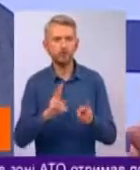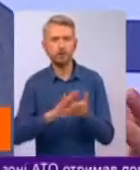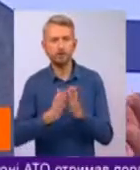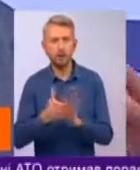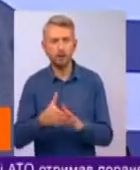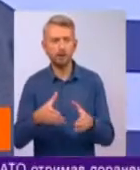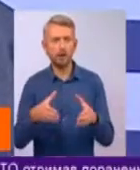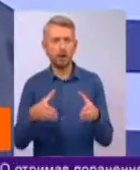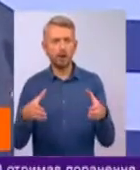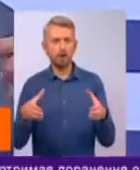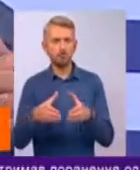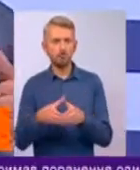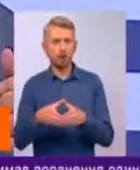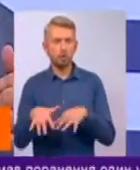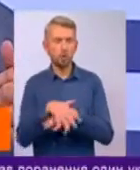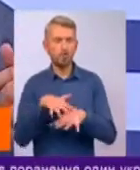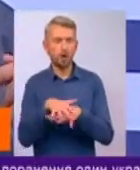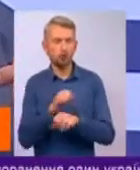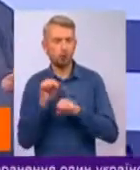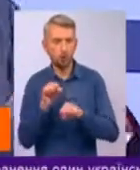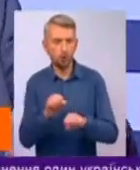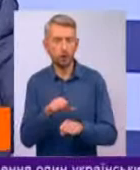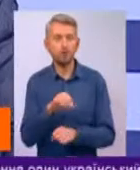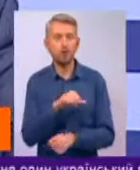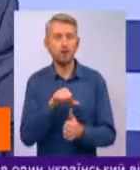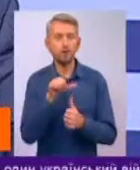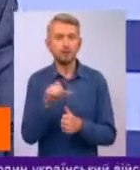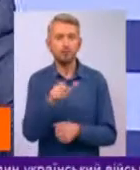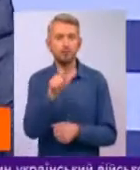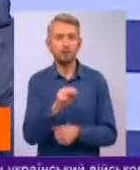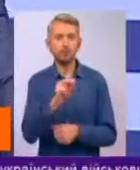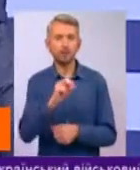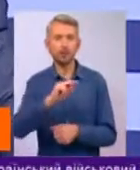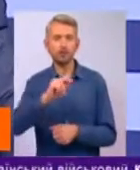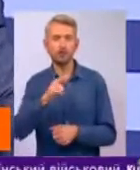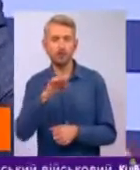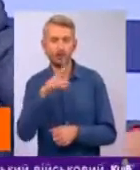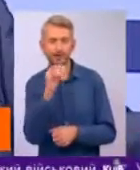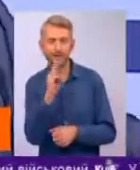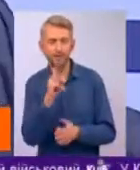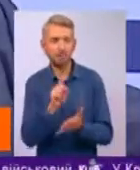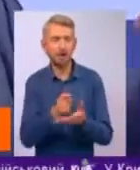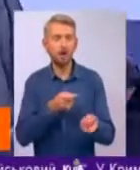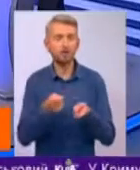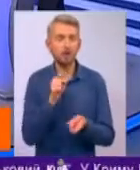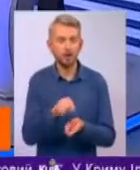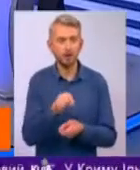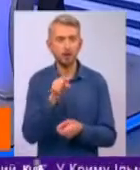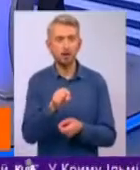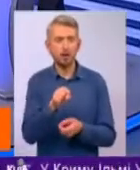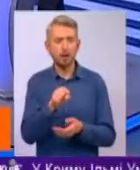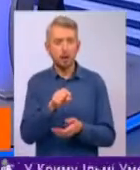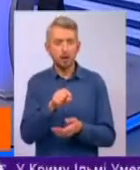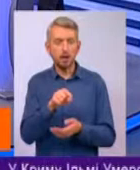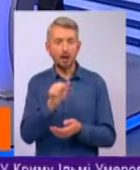штаб громадської оборони, то саме пан Чечоткін має керувати тим, і ще йому має бути міністр